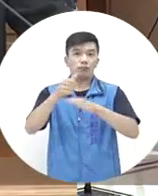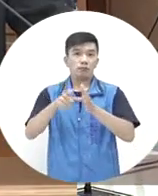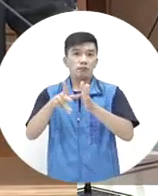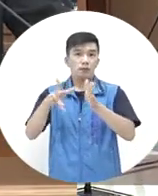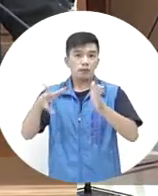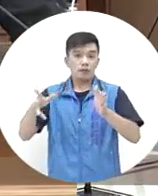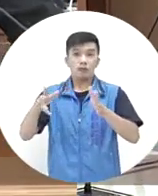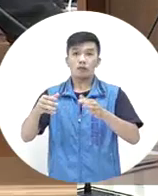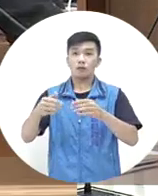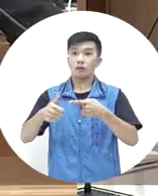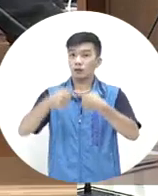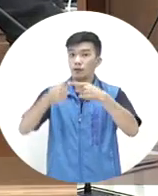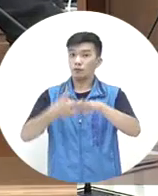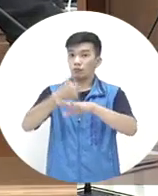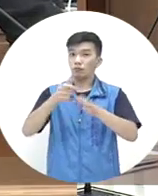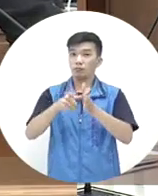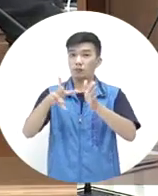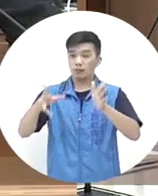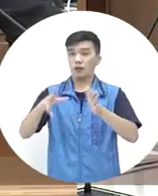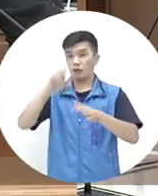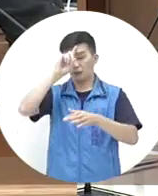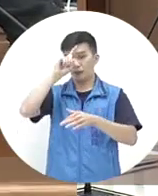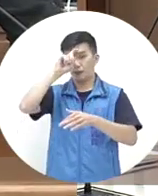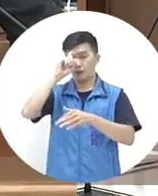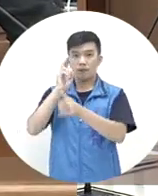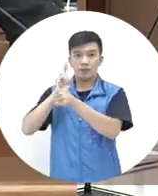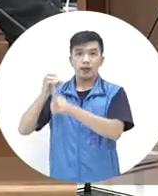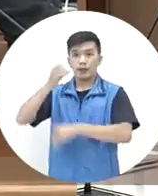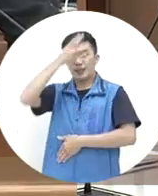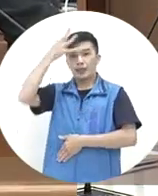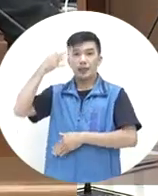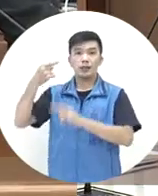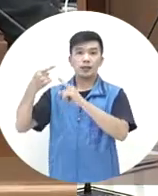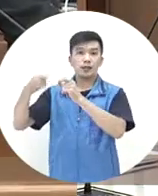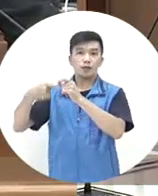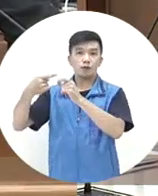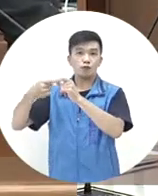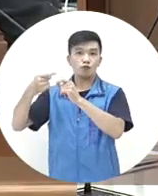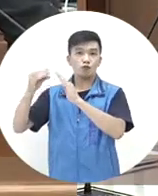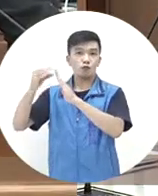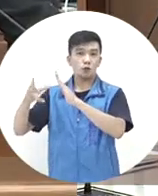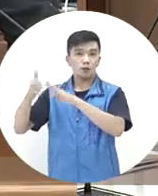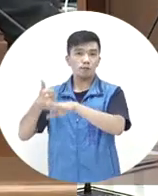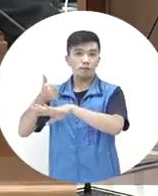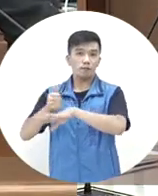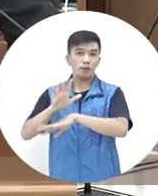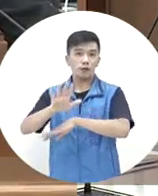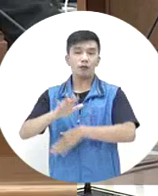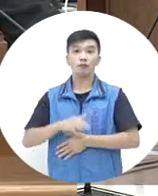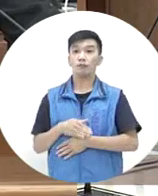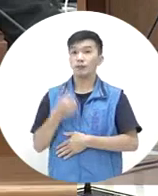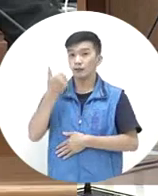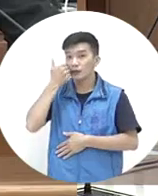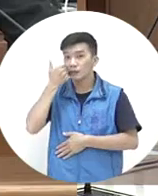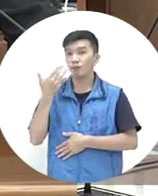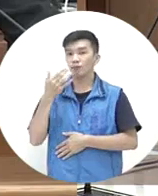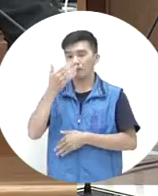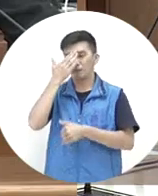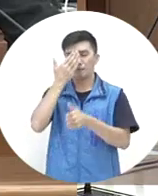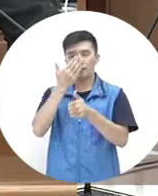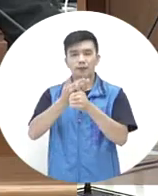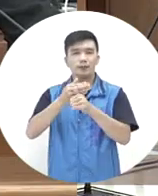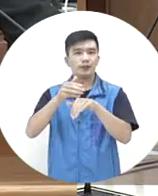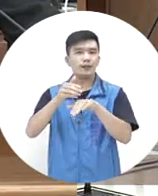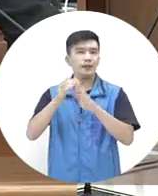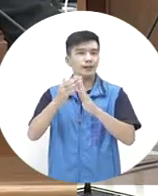一任的这个青年局长。那这个青年局长人选呢，我们还是要拜托侯市长啊，就千万不要沦